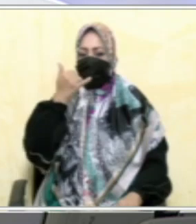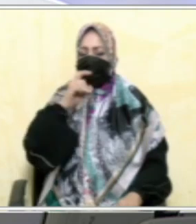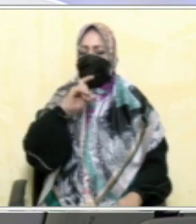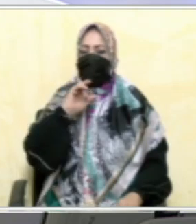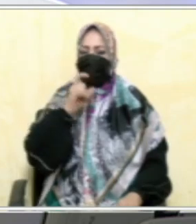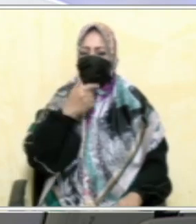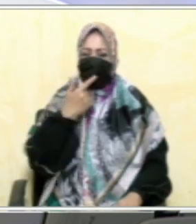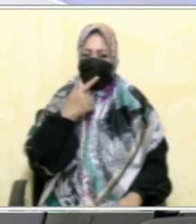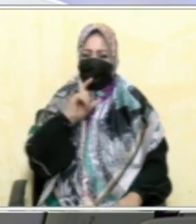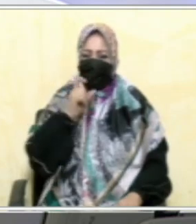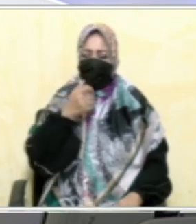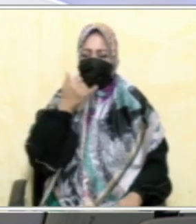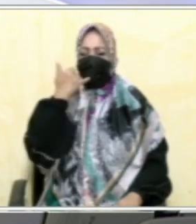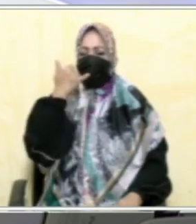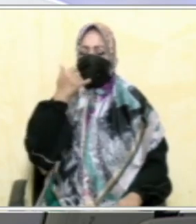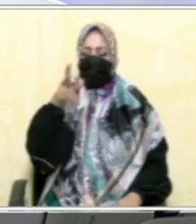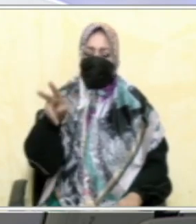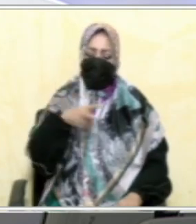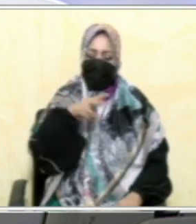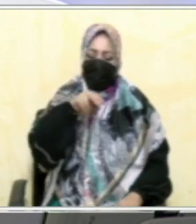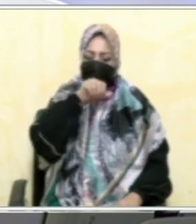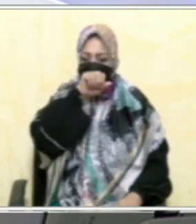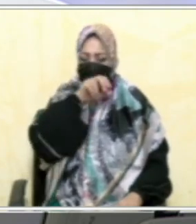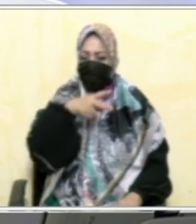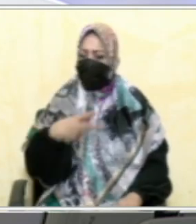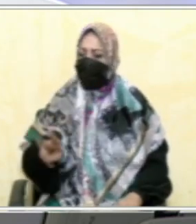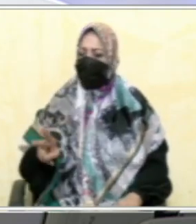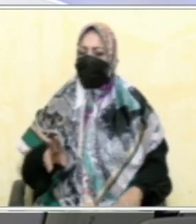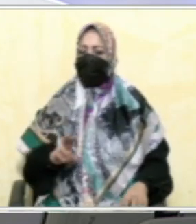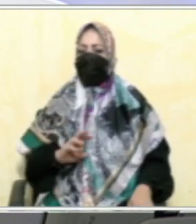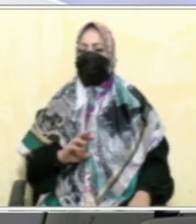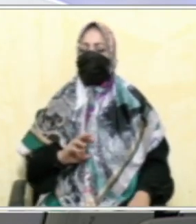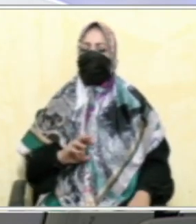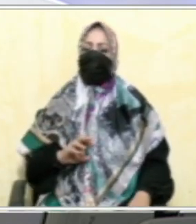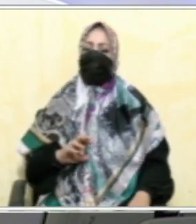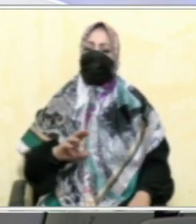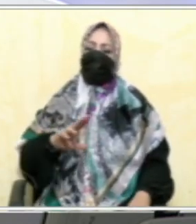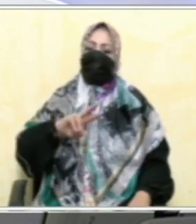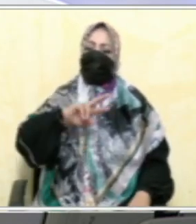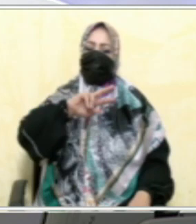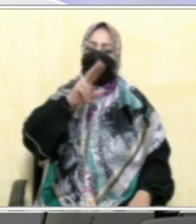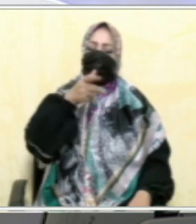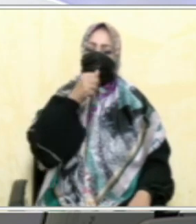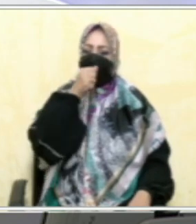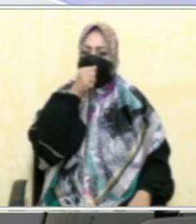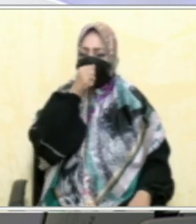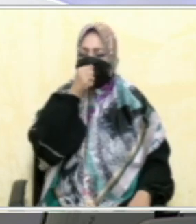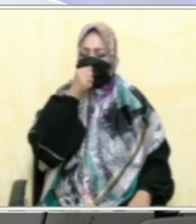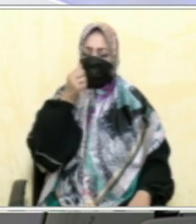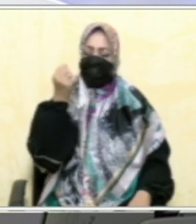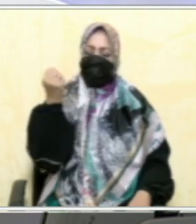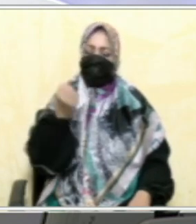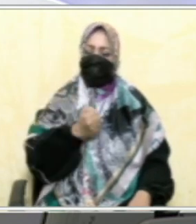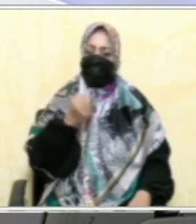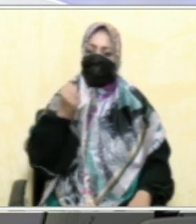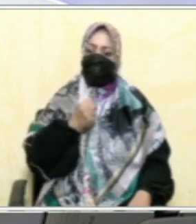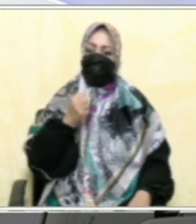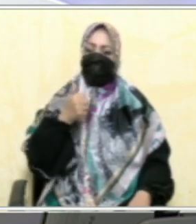قوي وله وجاهته، ولكن المرأة إذا احتاجت للقراءة وقرأت من المصحف في أيام